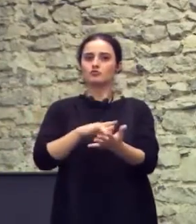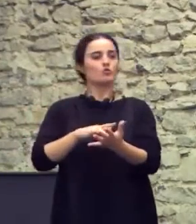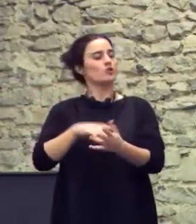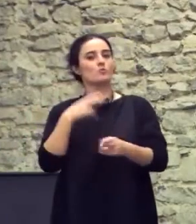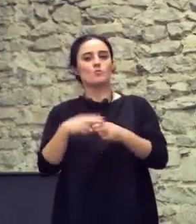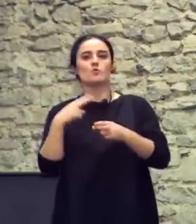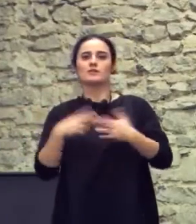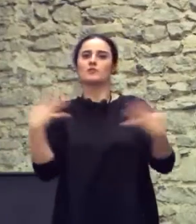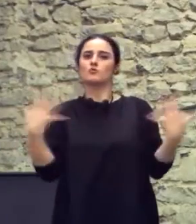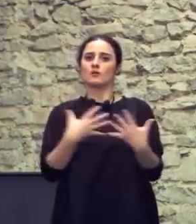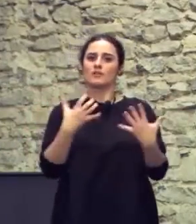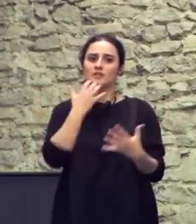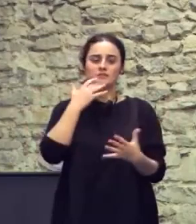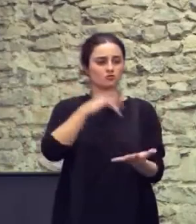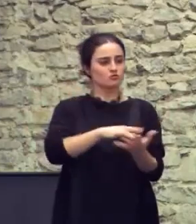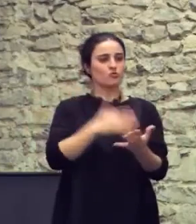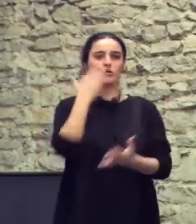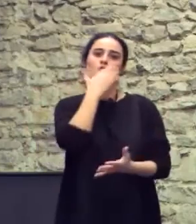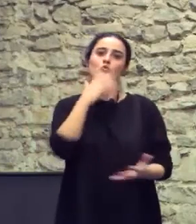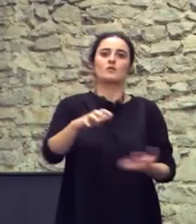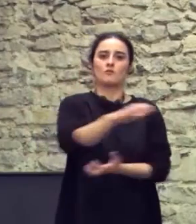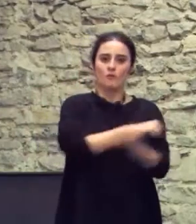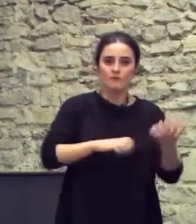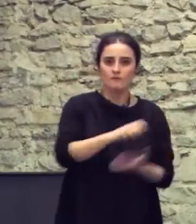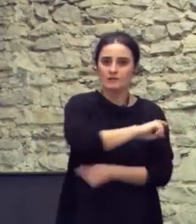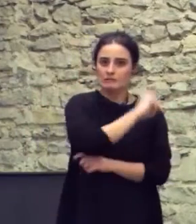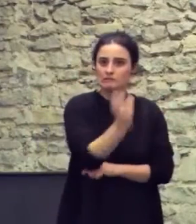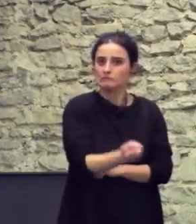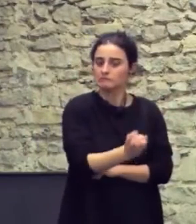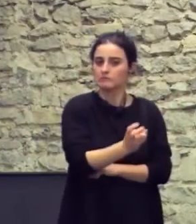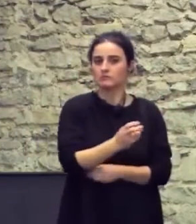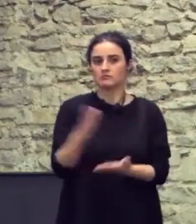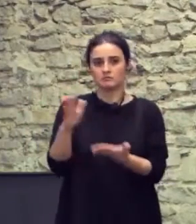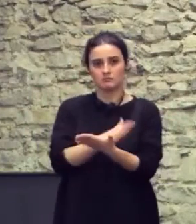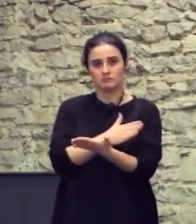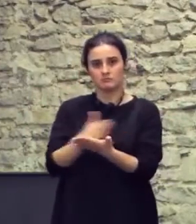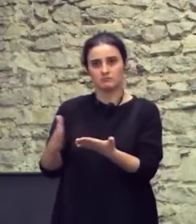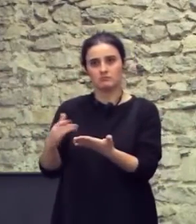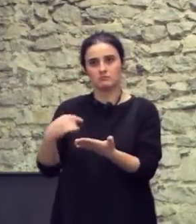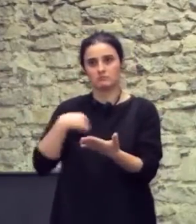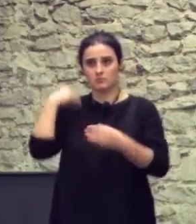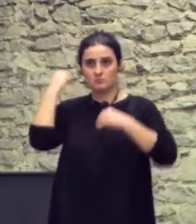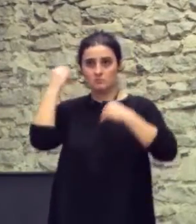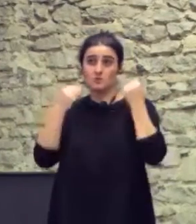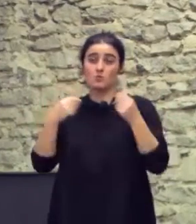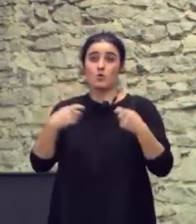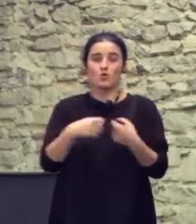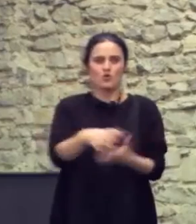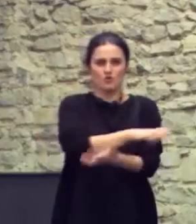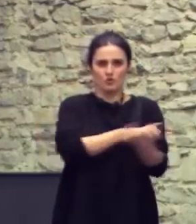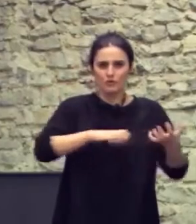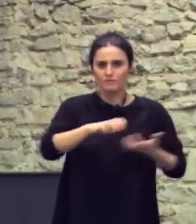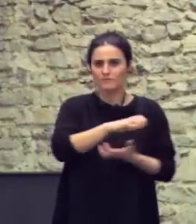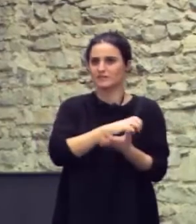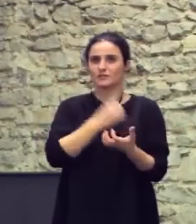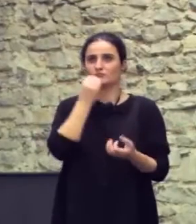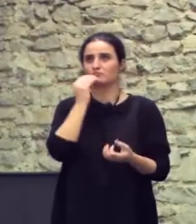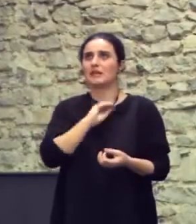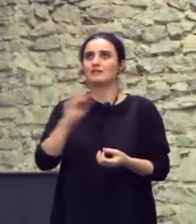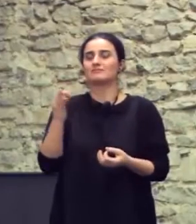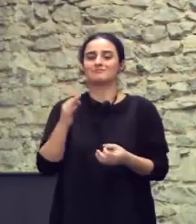batzuk egiten ditugu eskola konfliktiboentzako, ez? Konfliktoa benetan nahiago dugulako